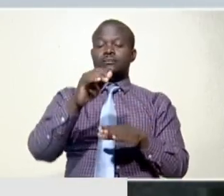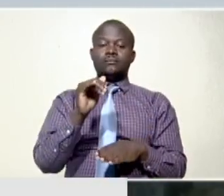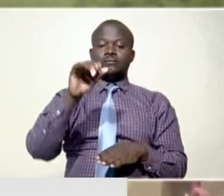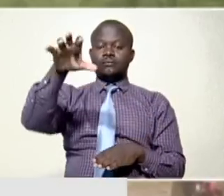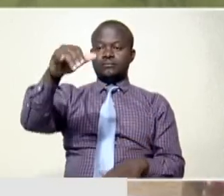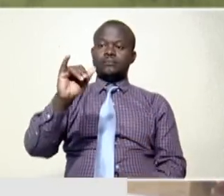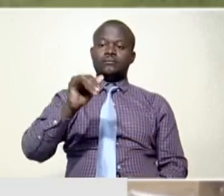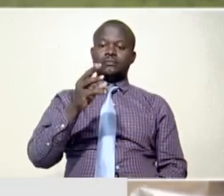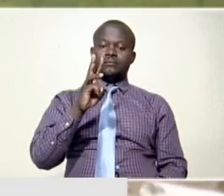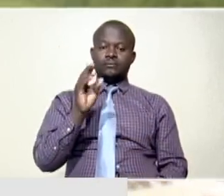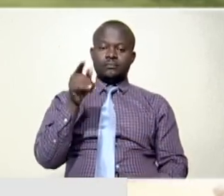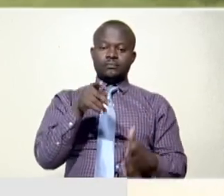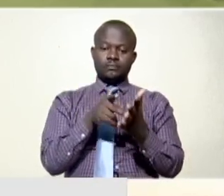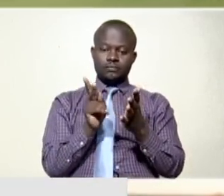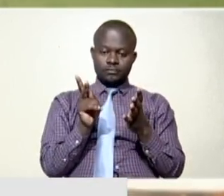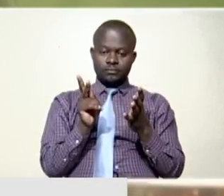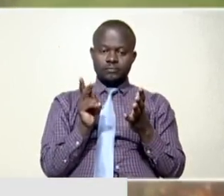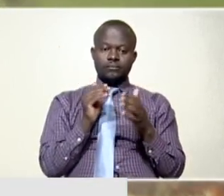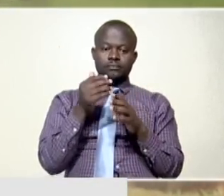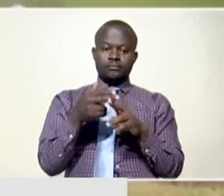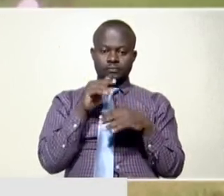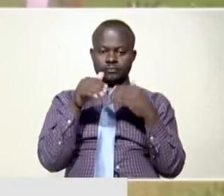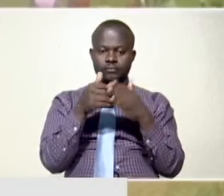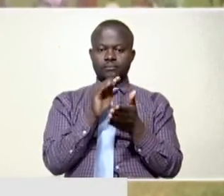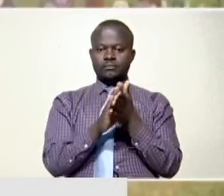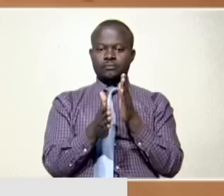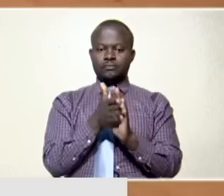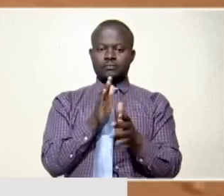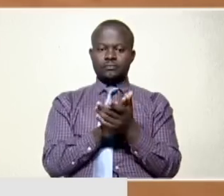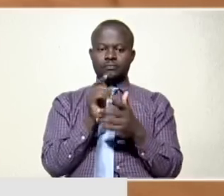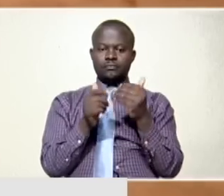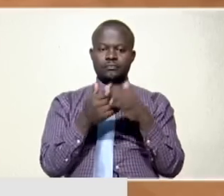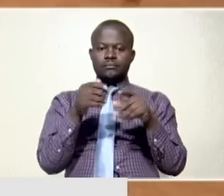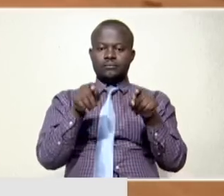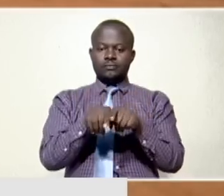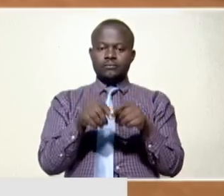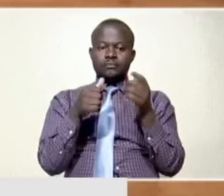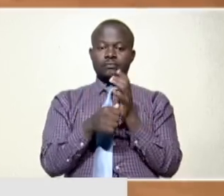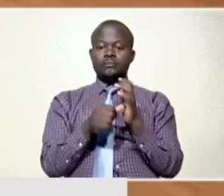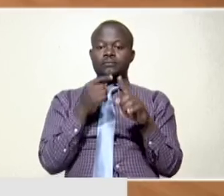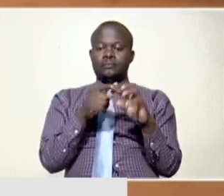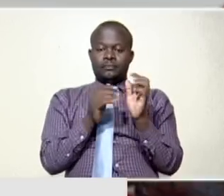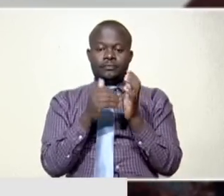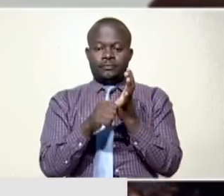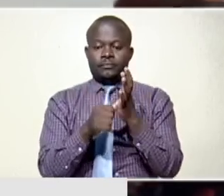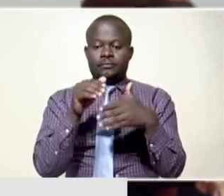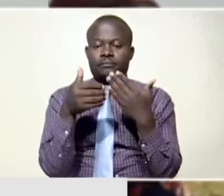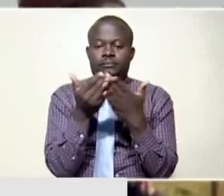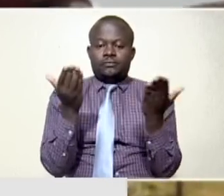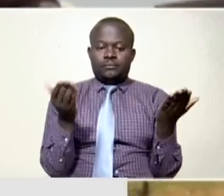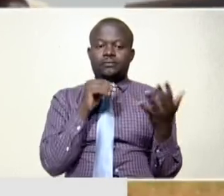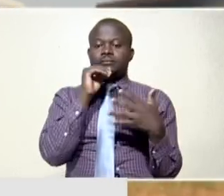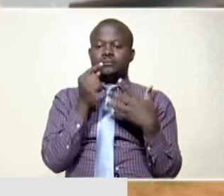Ijwi baraza bakabigura bakenda kubimara byose ibyo nabyo byakabaye ikibazo ahubwo ikibazo kiba ko